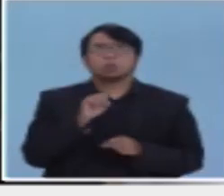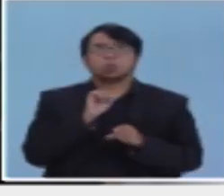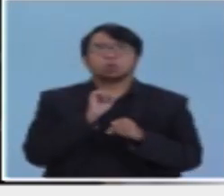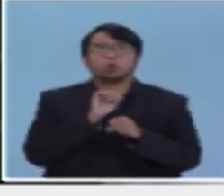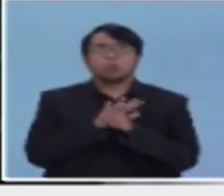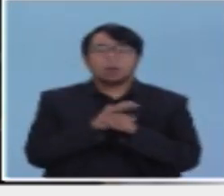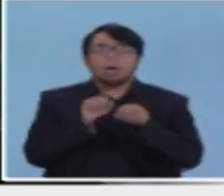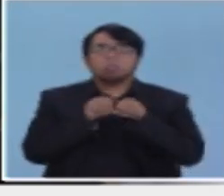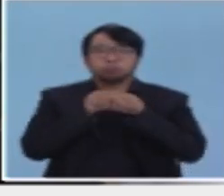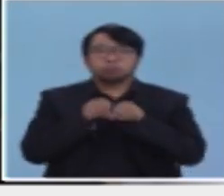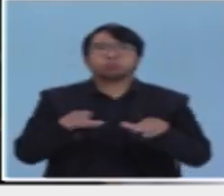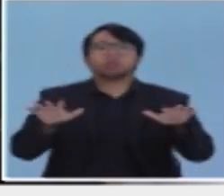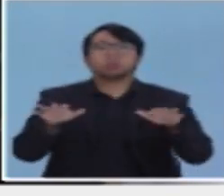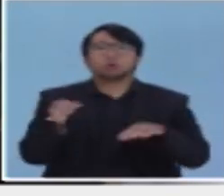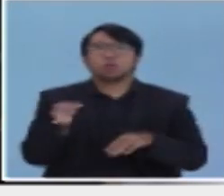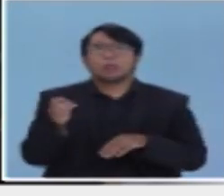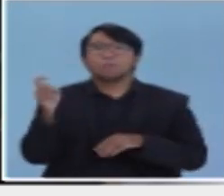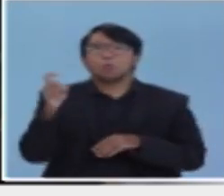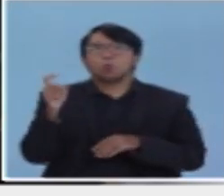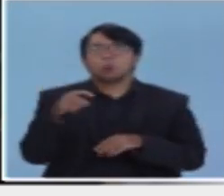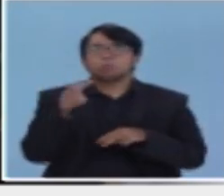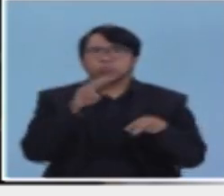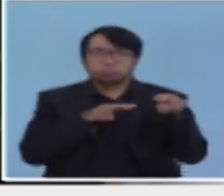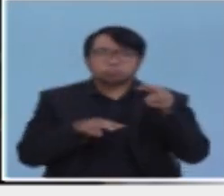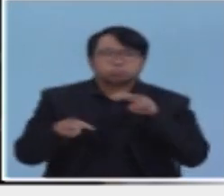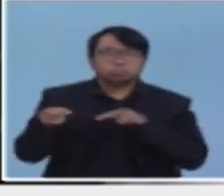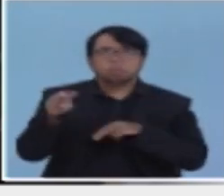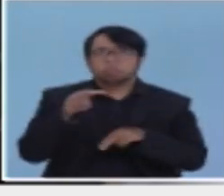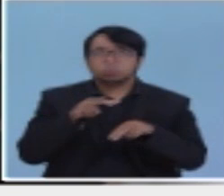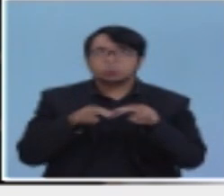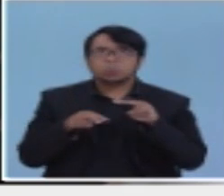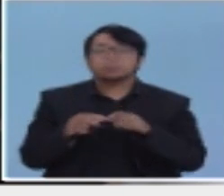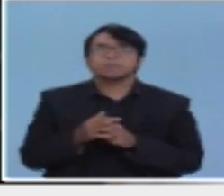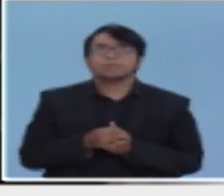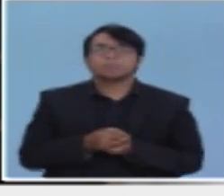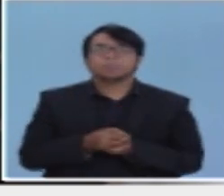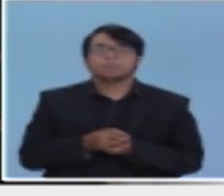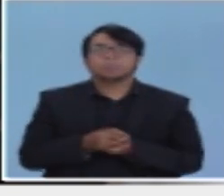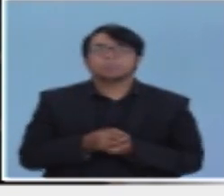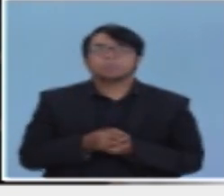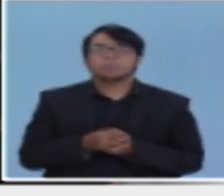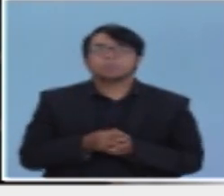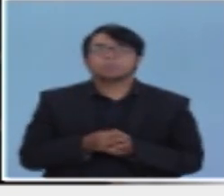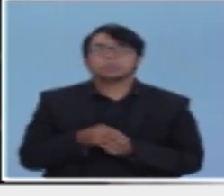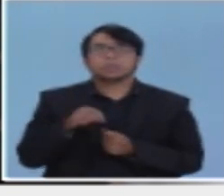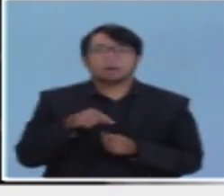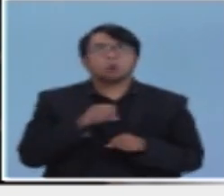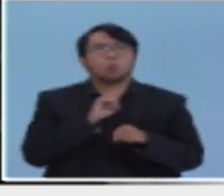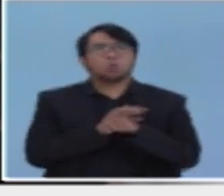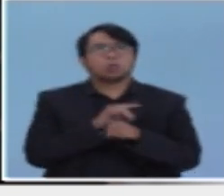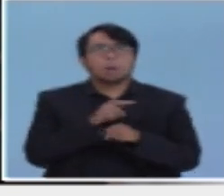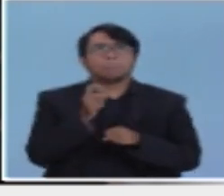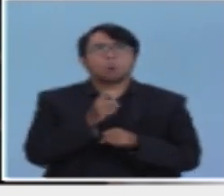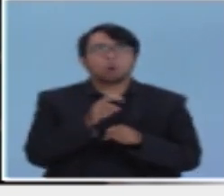PSBB tahap pertama menunjukkan bahwa memang ada tren sedikit melandai saja, sedikit. Tetapi tidak bisa